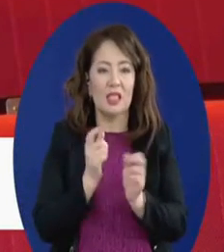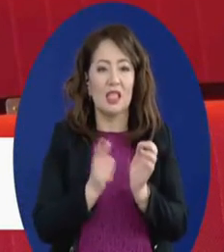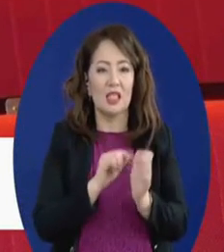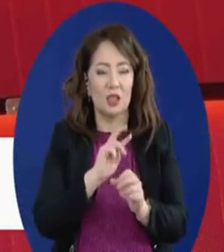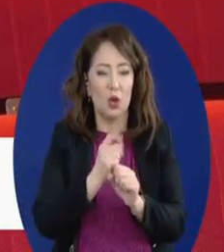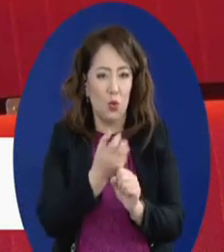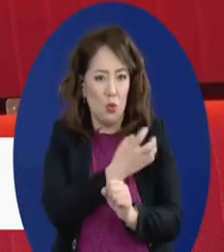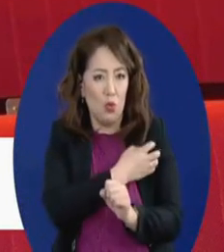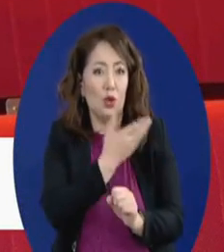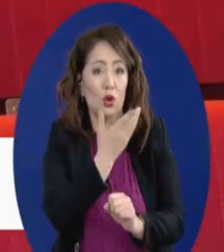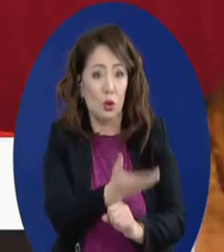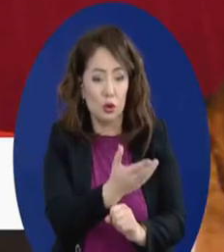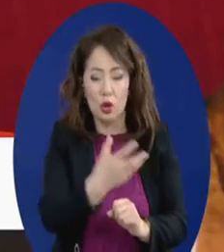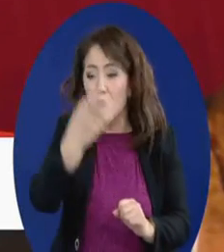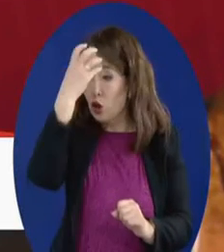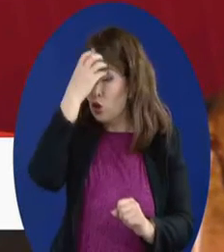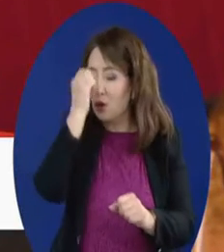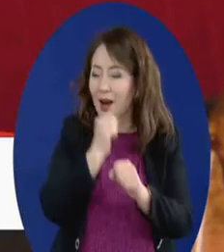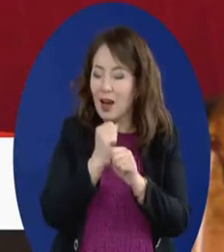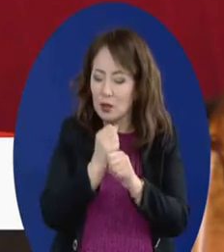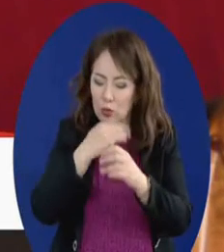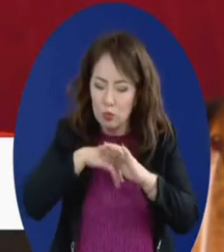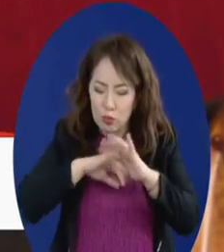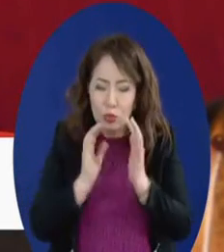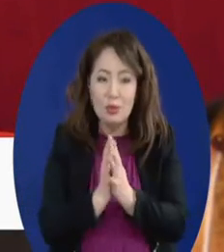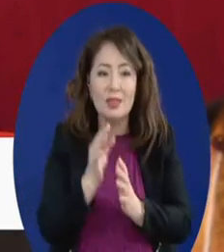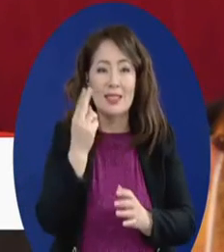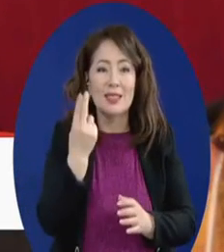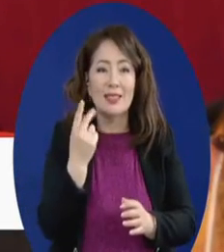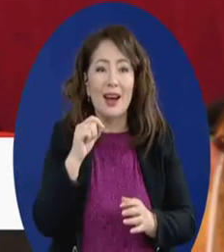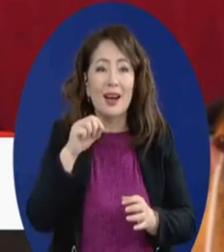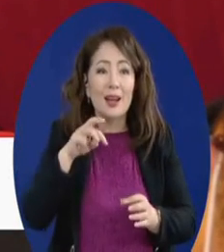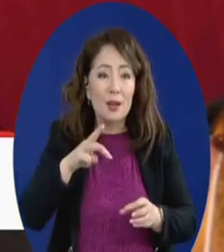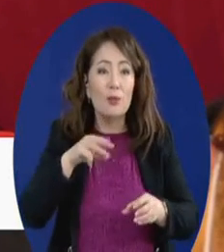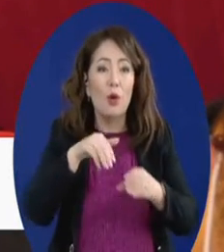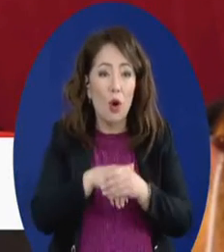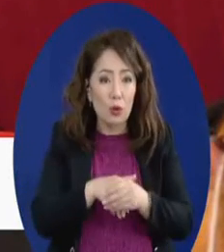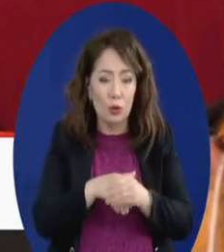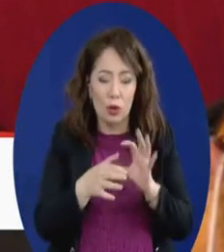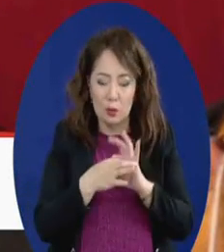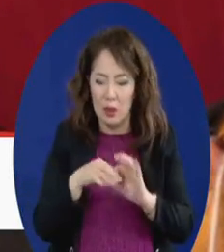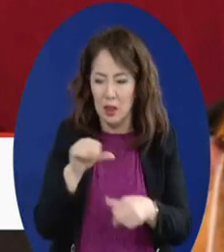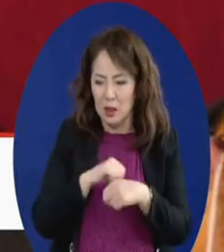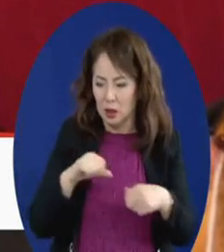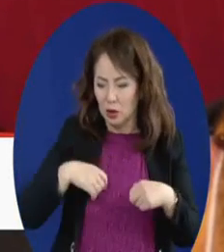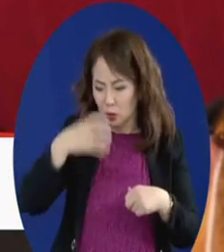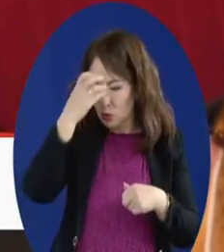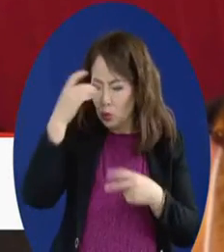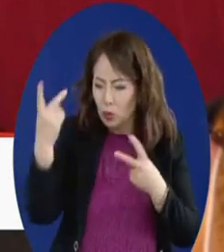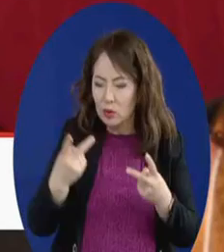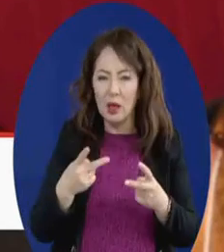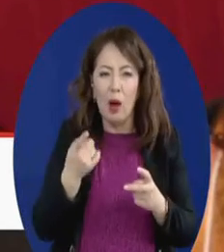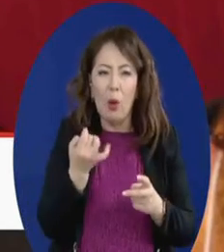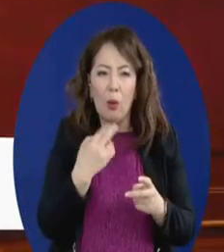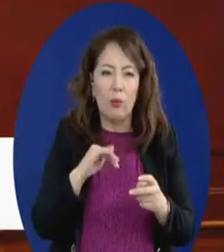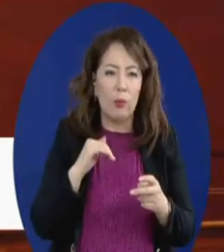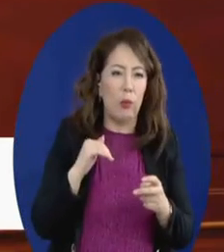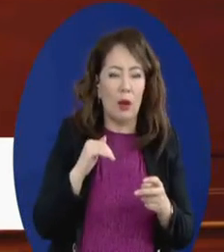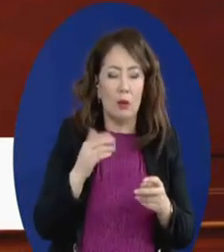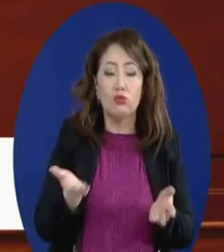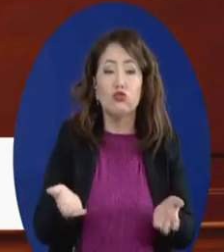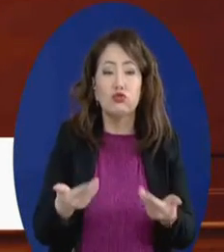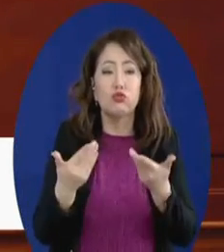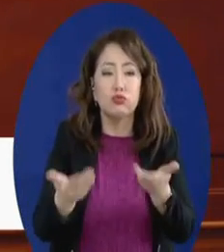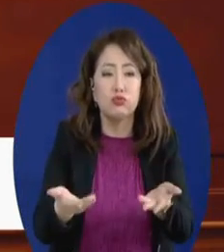үүрэг болгосон байна. Төрийн албаны үйл ажиллагааг цахимжуулах зорилтын хүрээнд шат шатандан иргэдэд төрийн үйлчилгээг хүнд сурталгүй хүргэе.